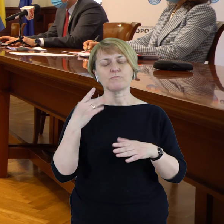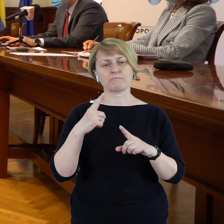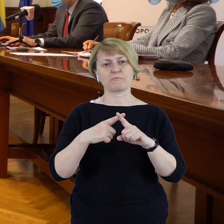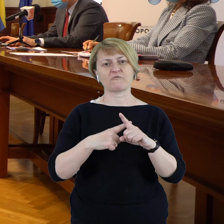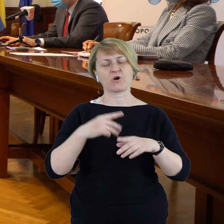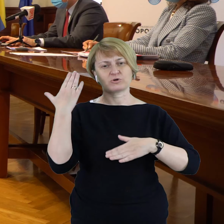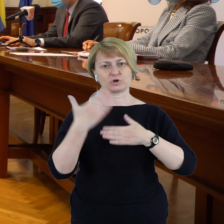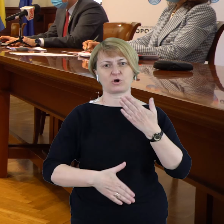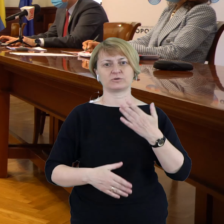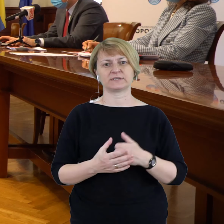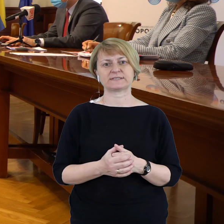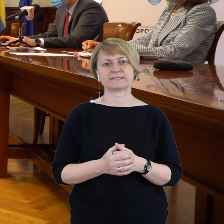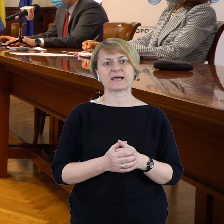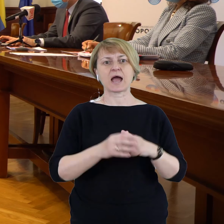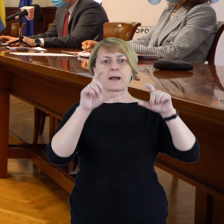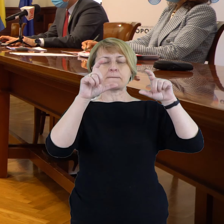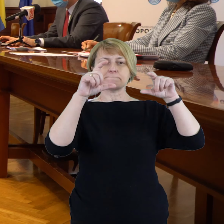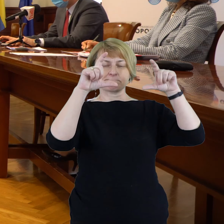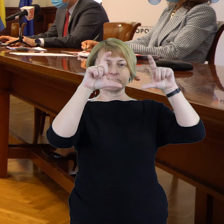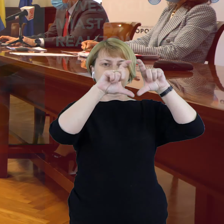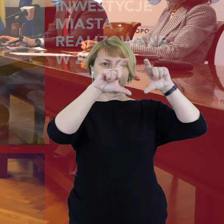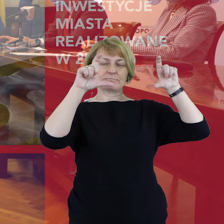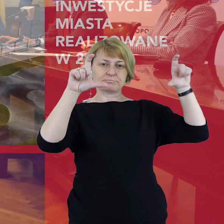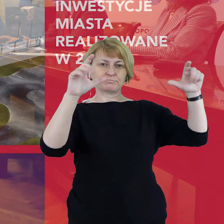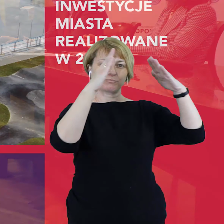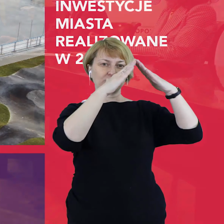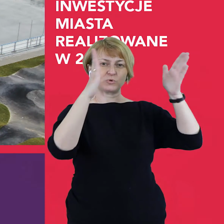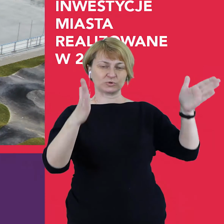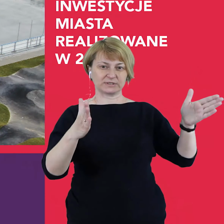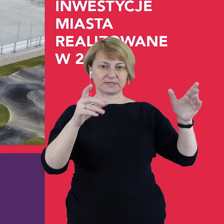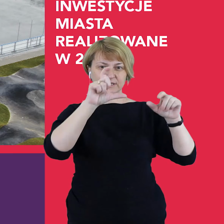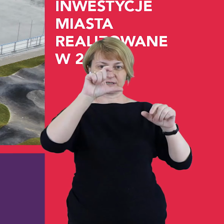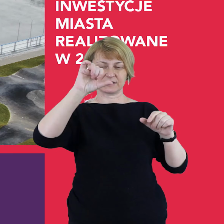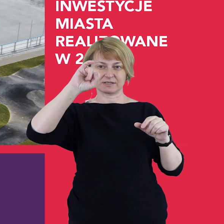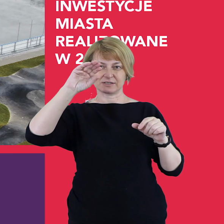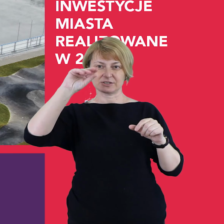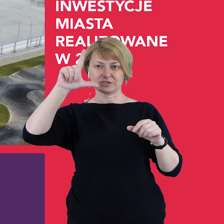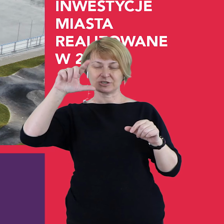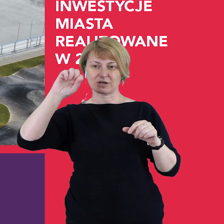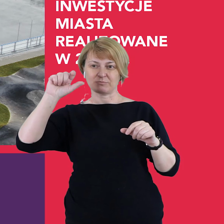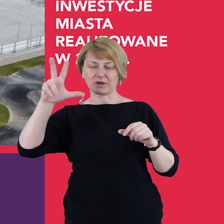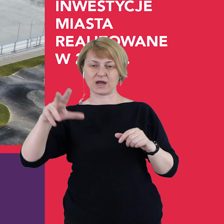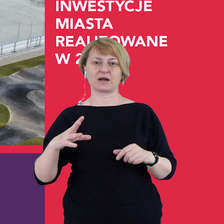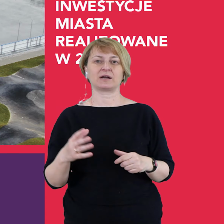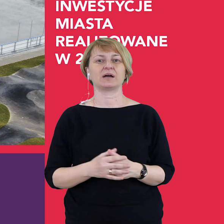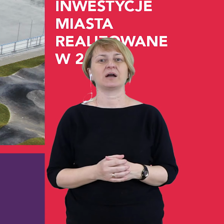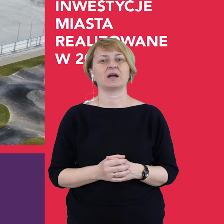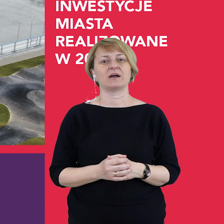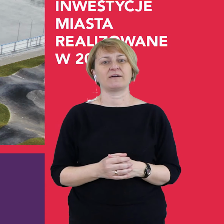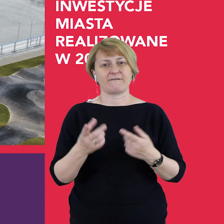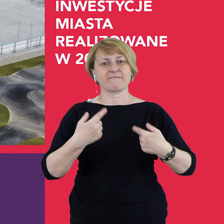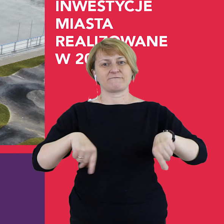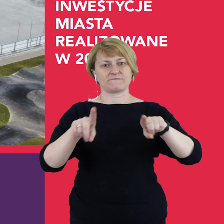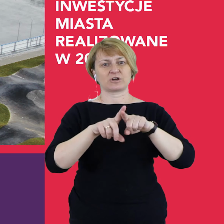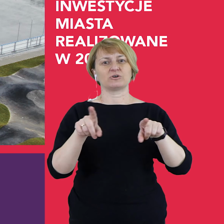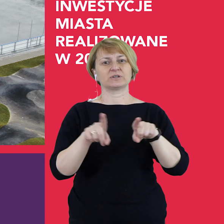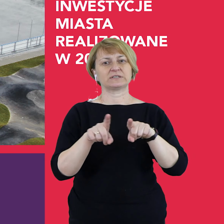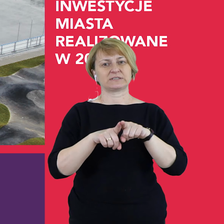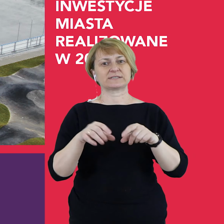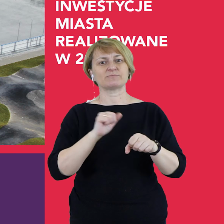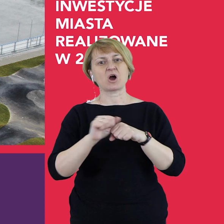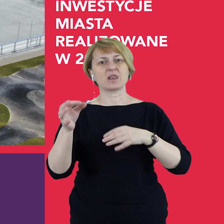chwili ona się powoli kończy. Cieplak, wykonanie na poziomie 29 milionów złotych, plan na 29 milionów złotych,